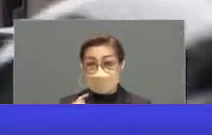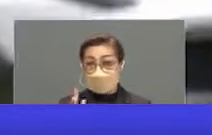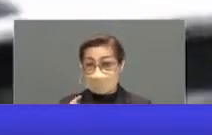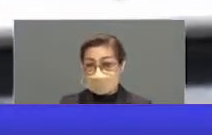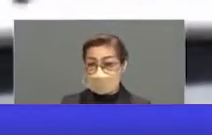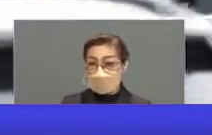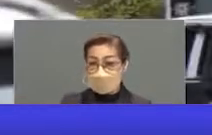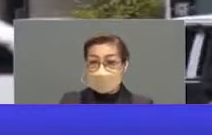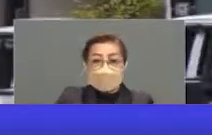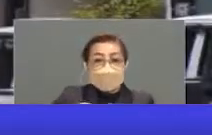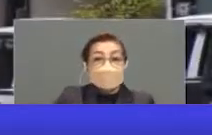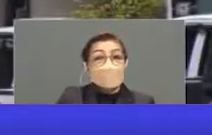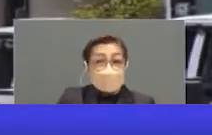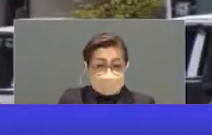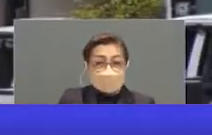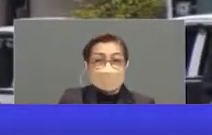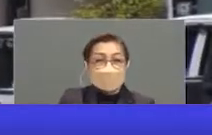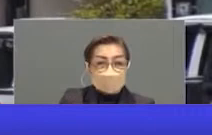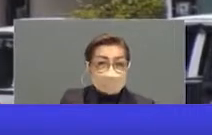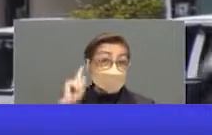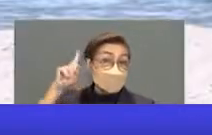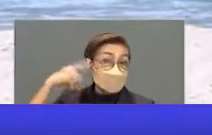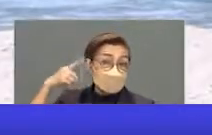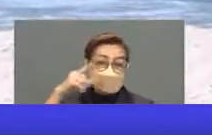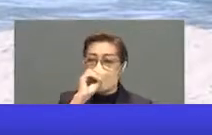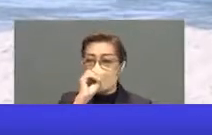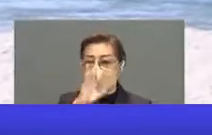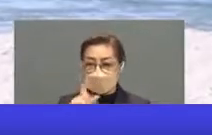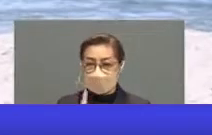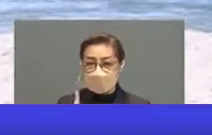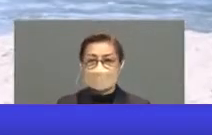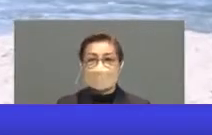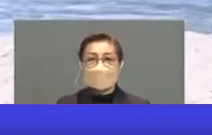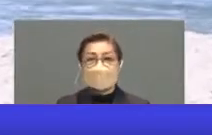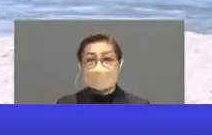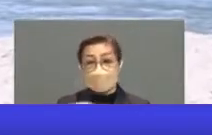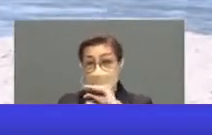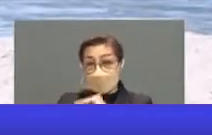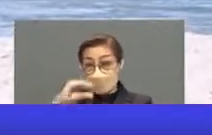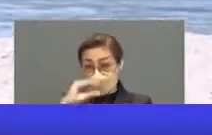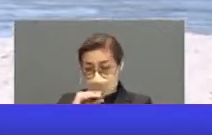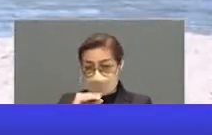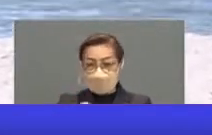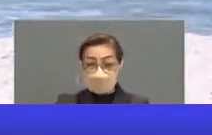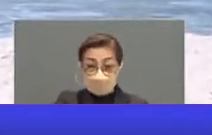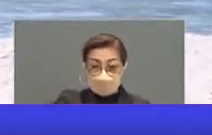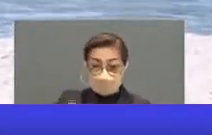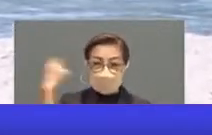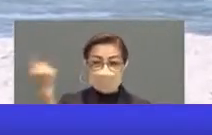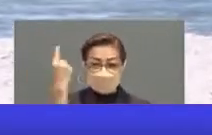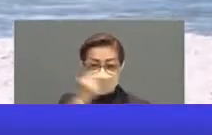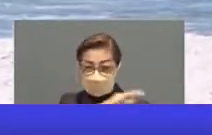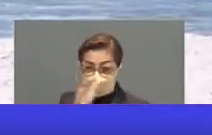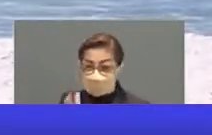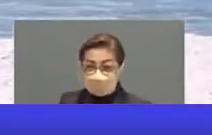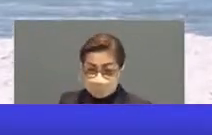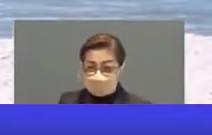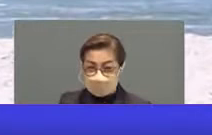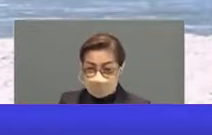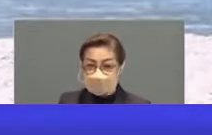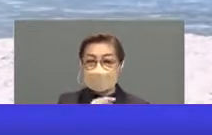คิดที่ผ่านมาอย่างไม่กล้าใช้ใช่ไหมที่คุณไปใช้มาหรือยังไม่ใช่บ้านต่อบัญชีกดไม่ทันอ๋อ